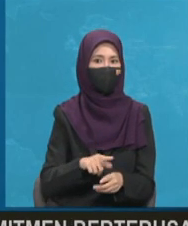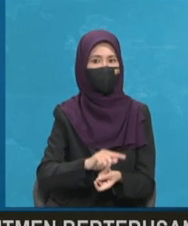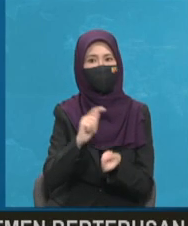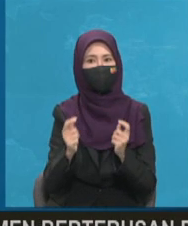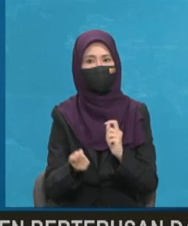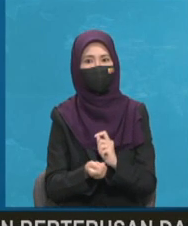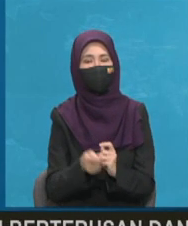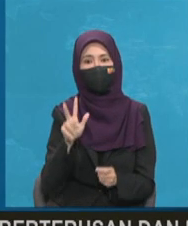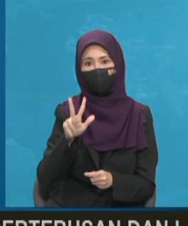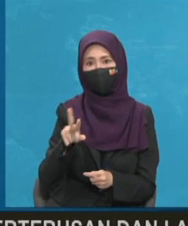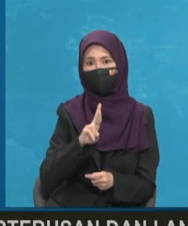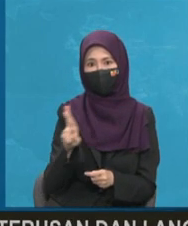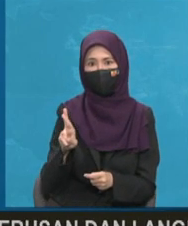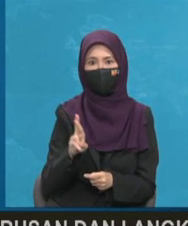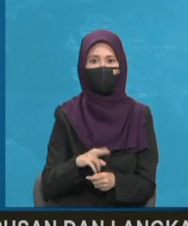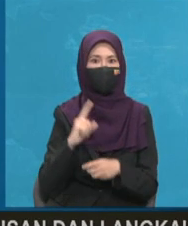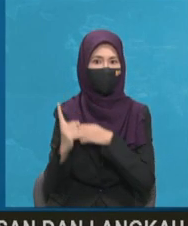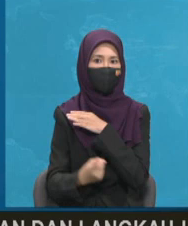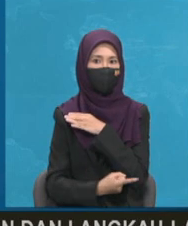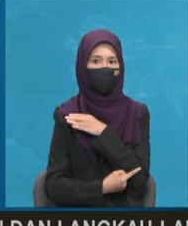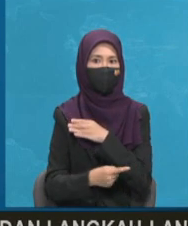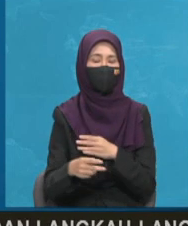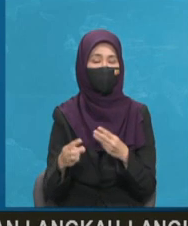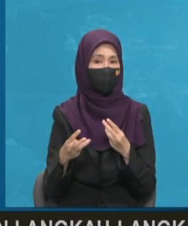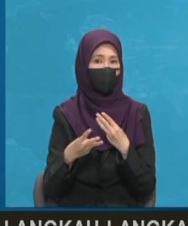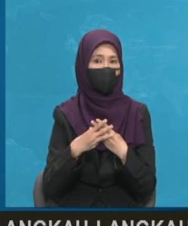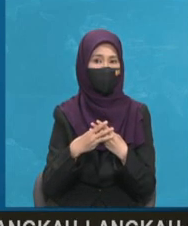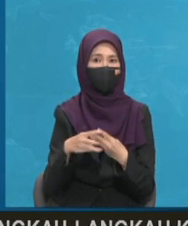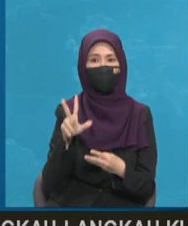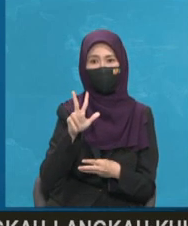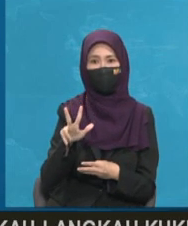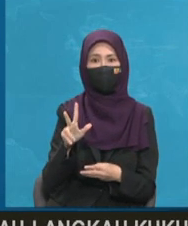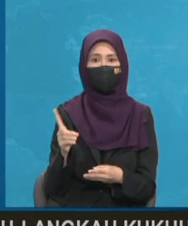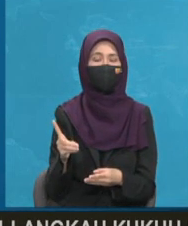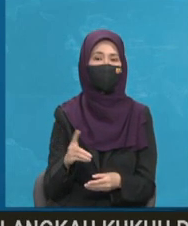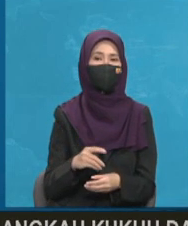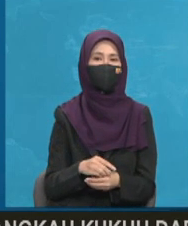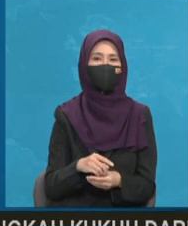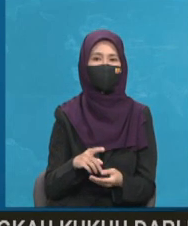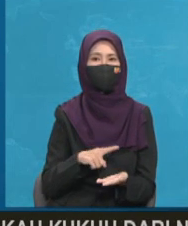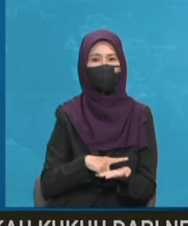dikenakan denda 3000 lingked dan penjara tidak melebihi tiga bulan